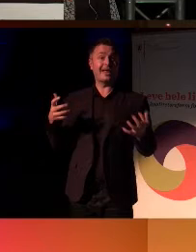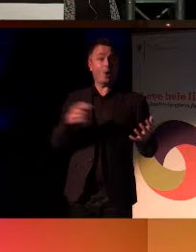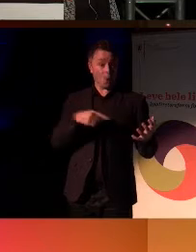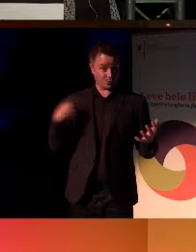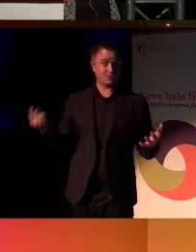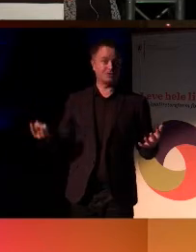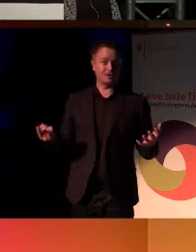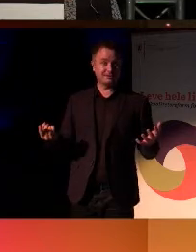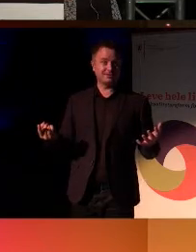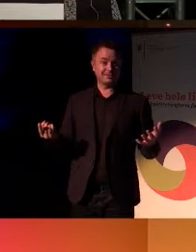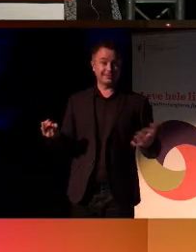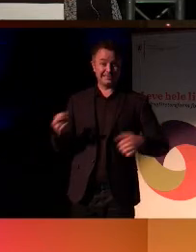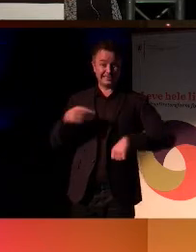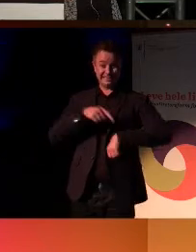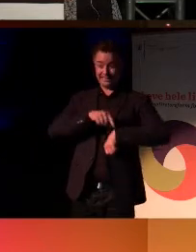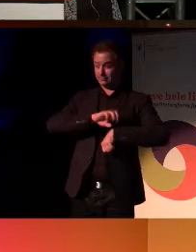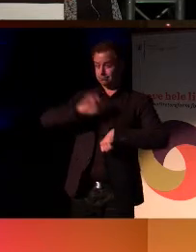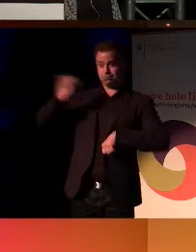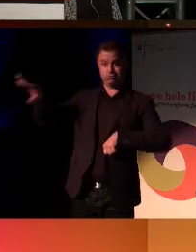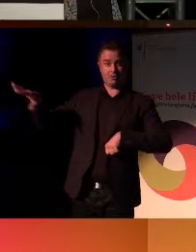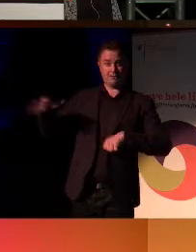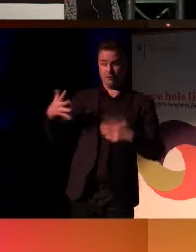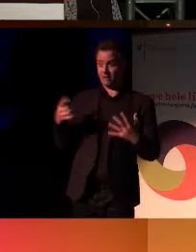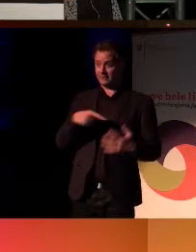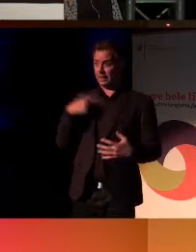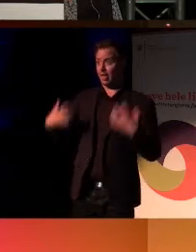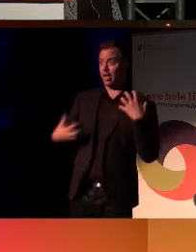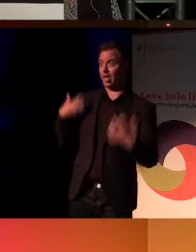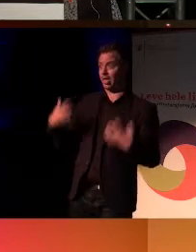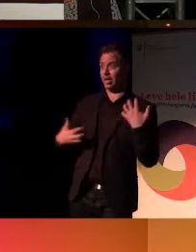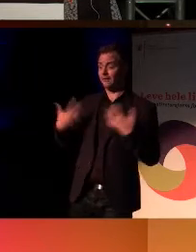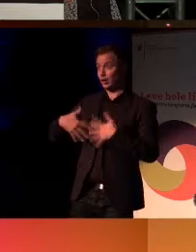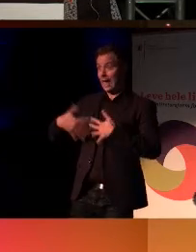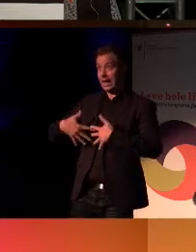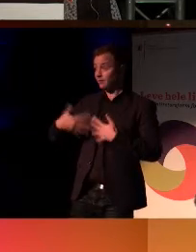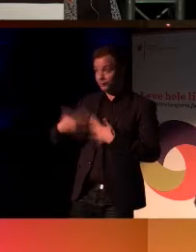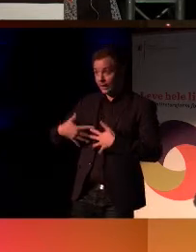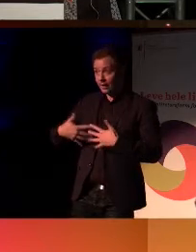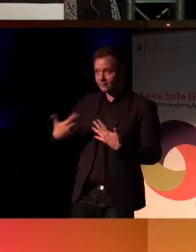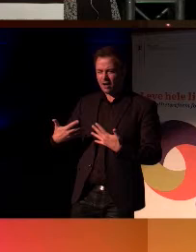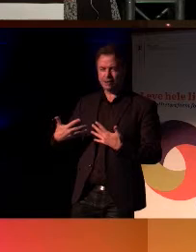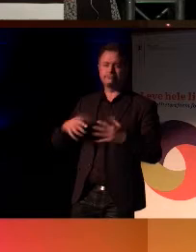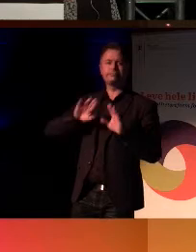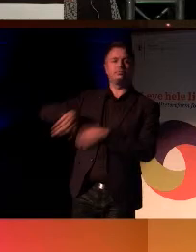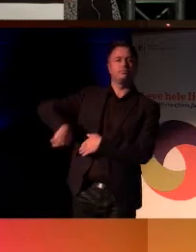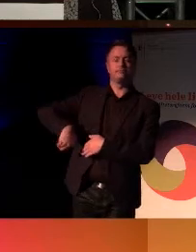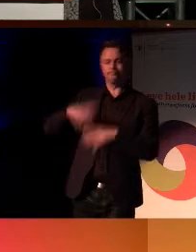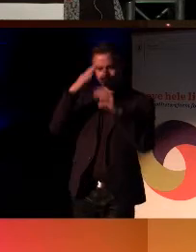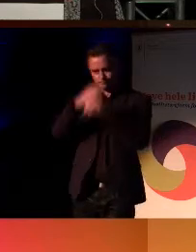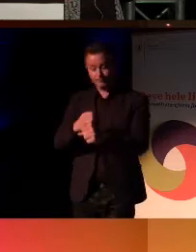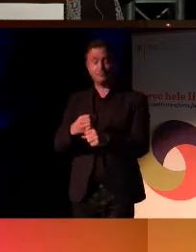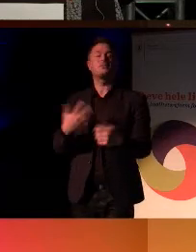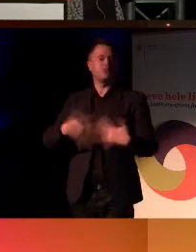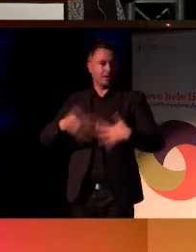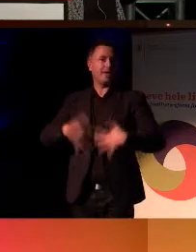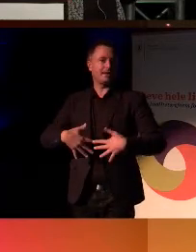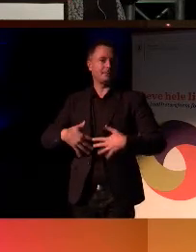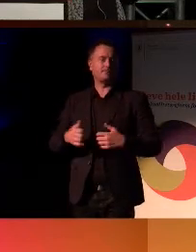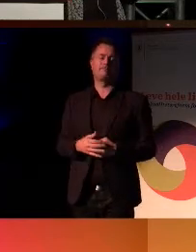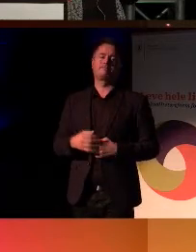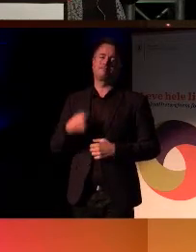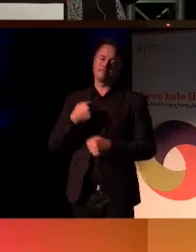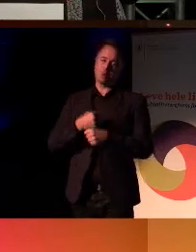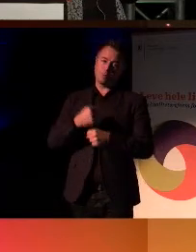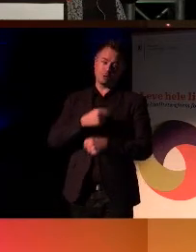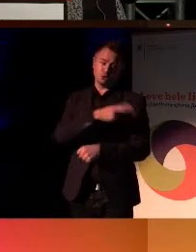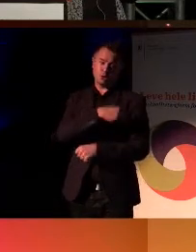ikke å bruke tid på det som vi ikke er sikre på at virker. Jeg har vært sykepleier i ganske mange